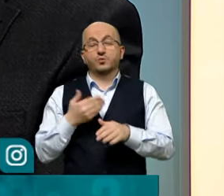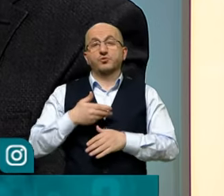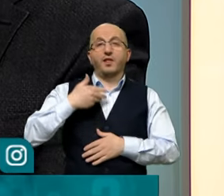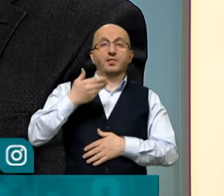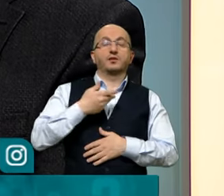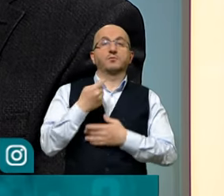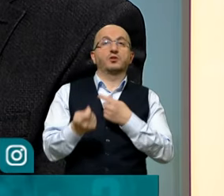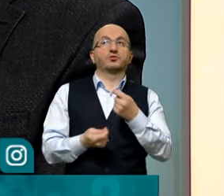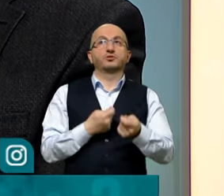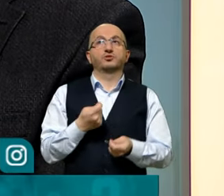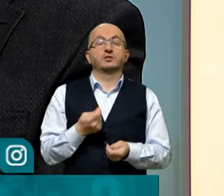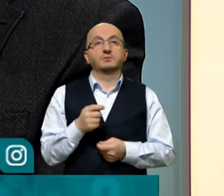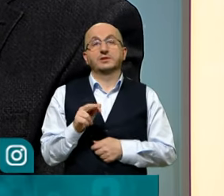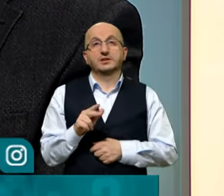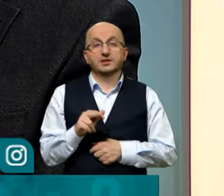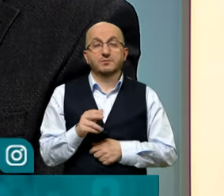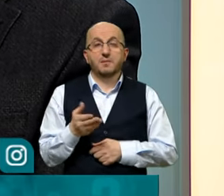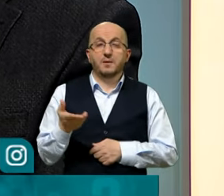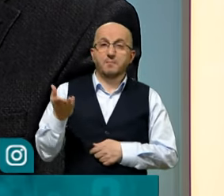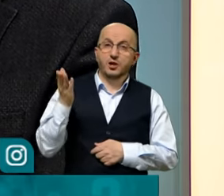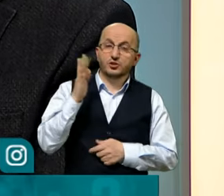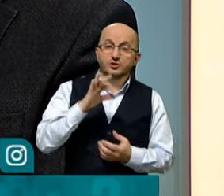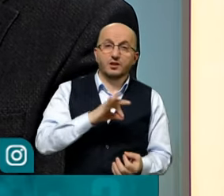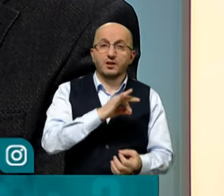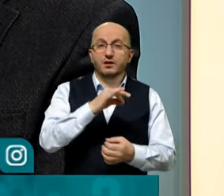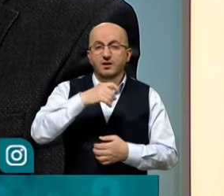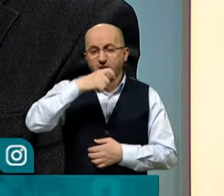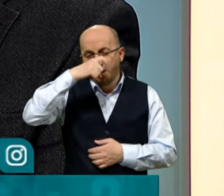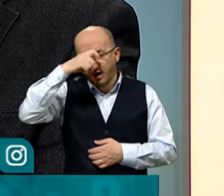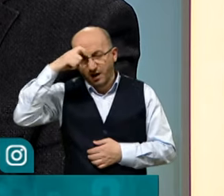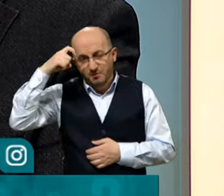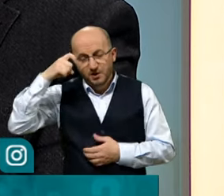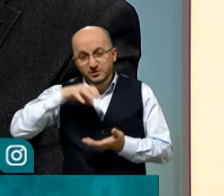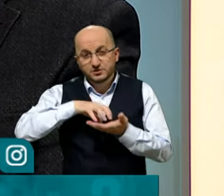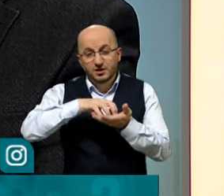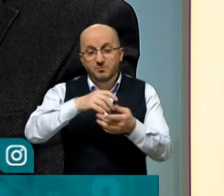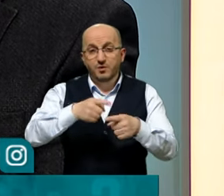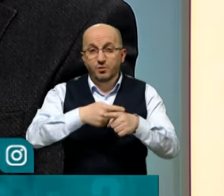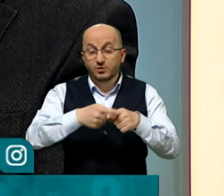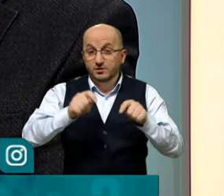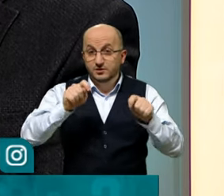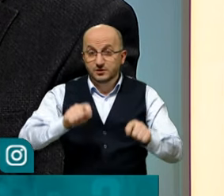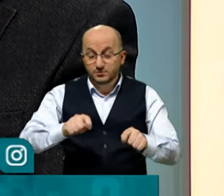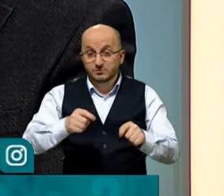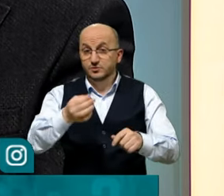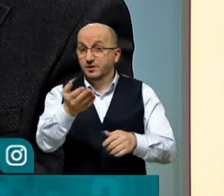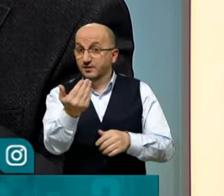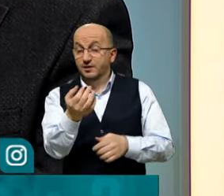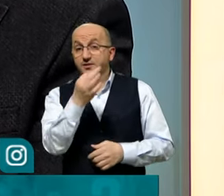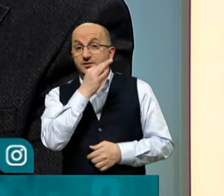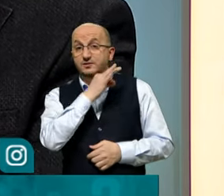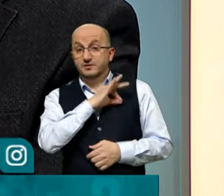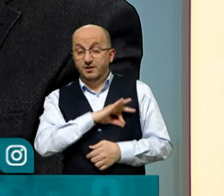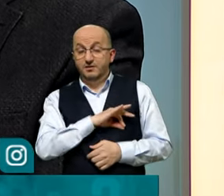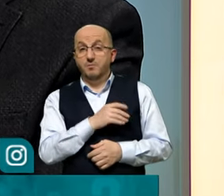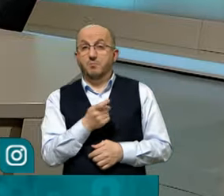anlatmaya çalıştığımız gibi bir başkalarıyla emek sermaye ortaklığı yapıp onlardan gelen kârı Efendim